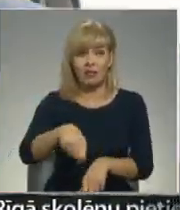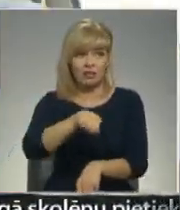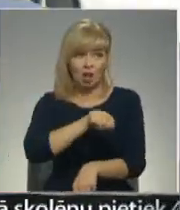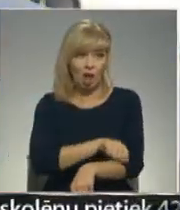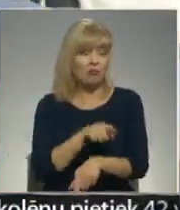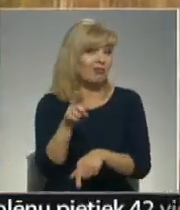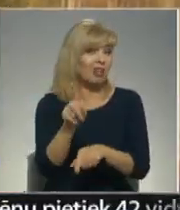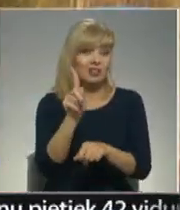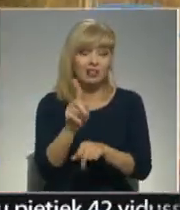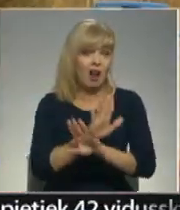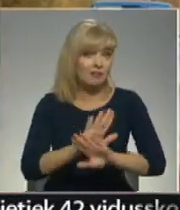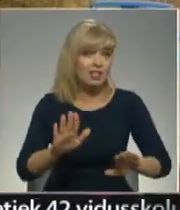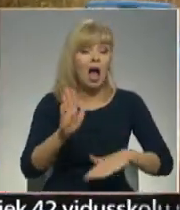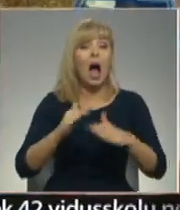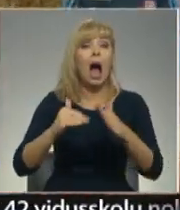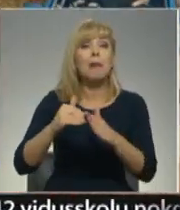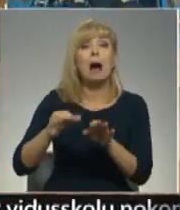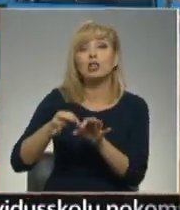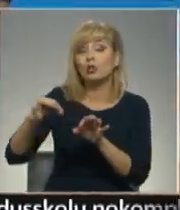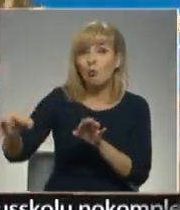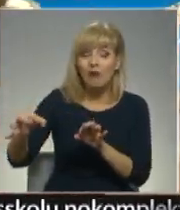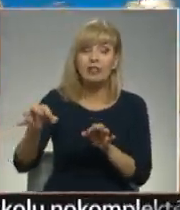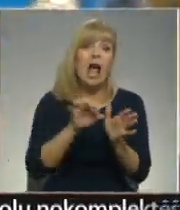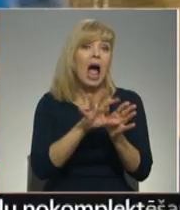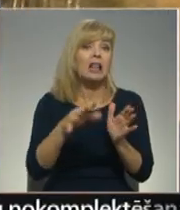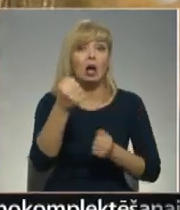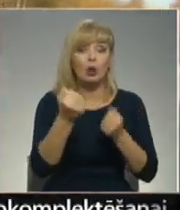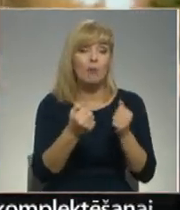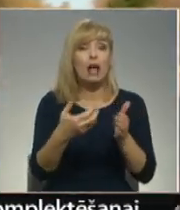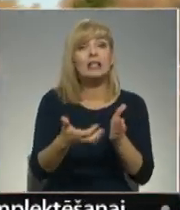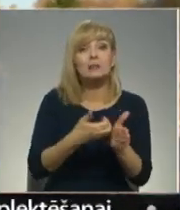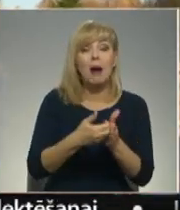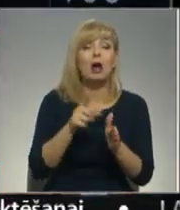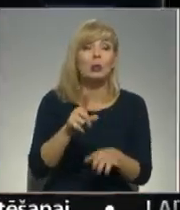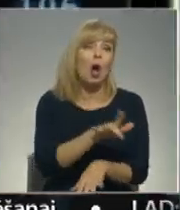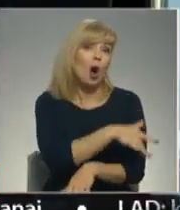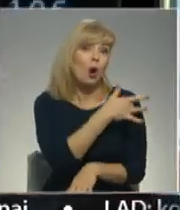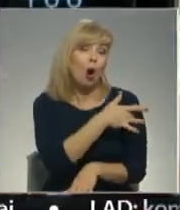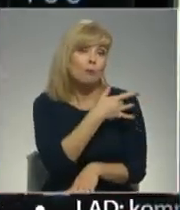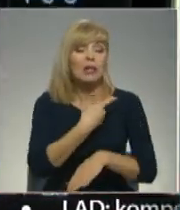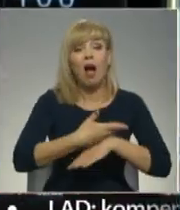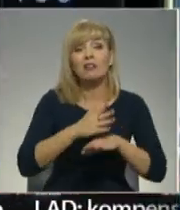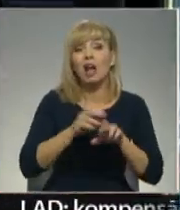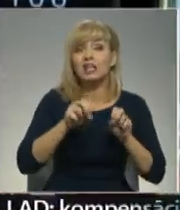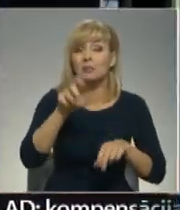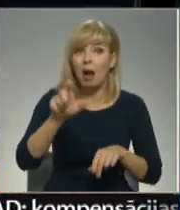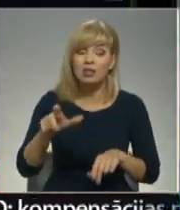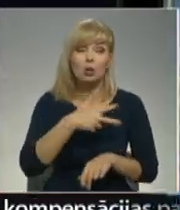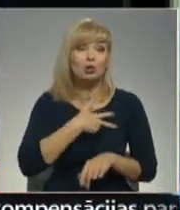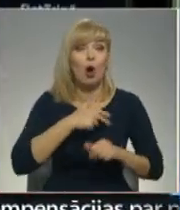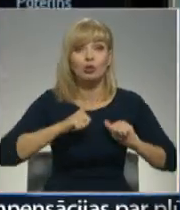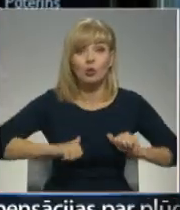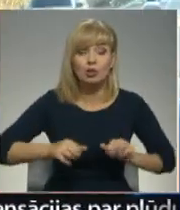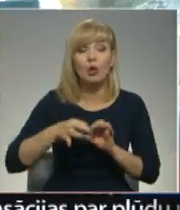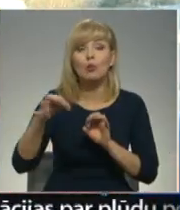arī ir viss. Amatus novadā ikdienā elektromobili visvairāk izmanto komunālās daļas speciālisti un sociālais dienests.